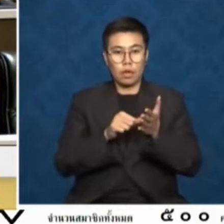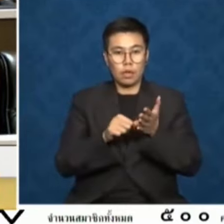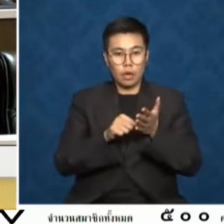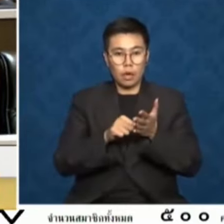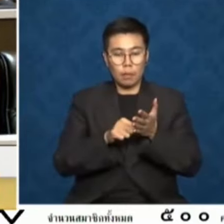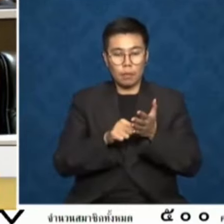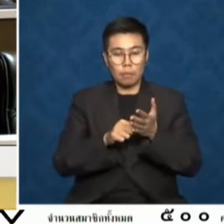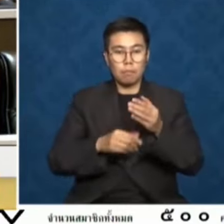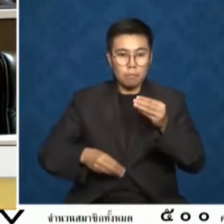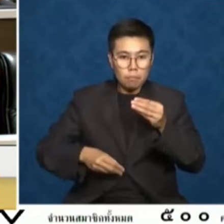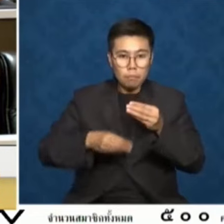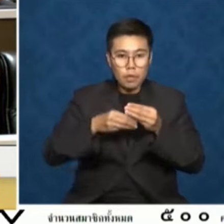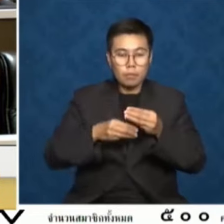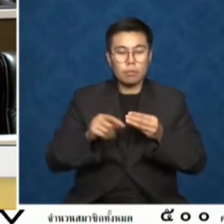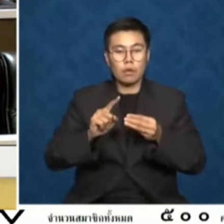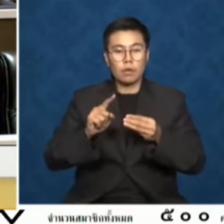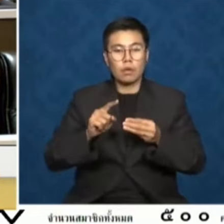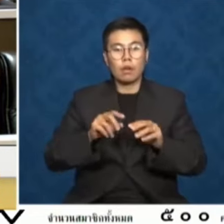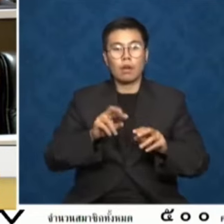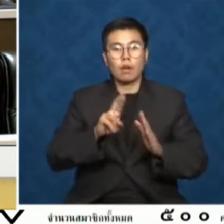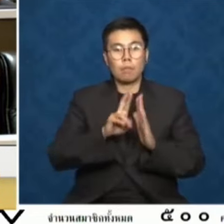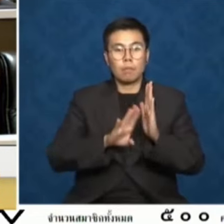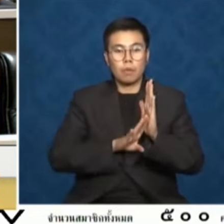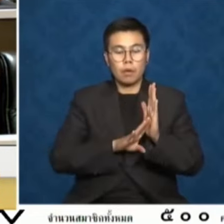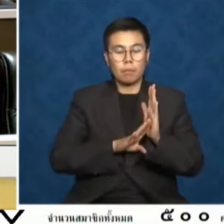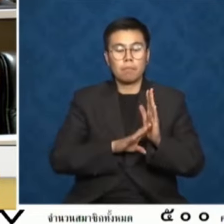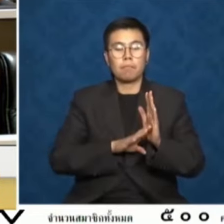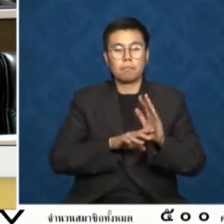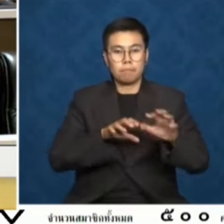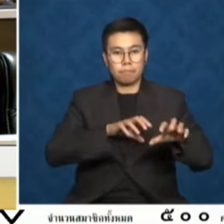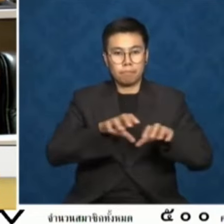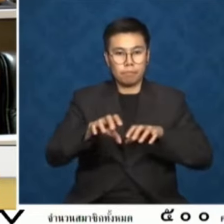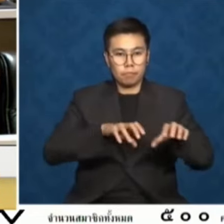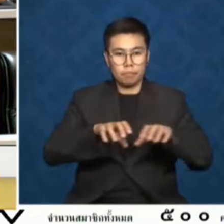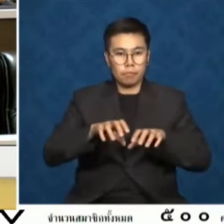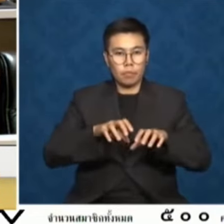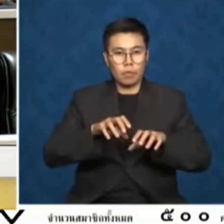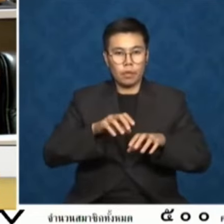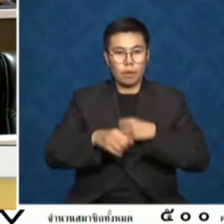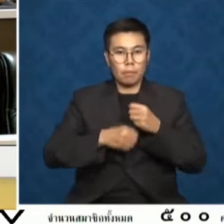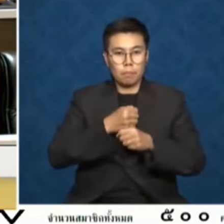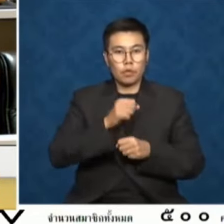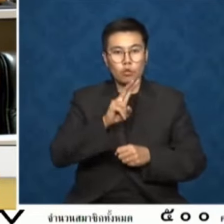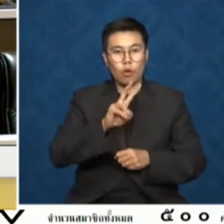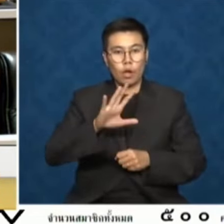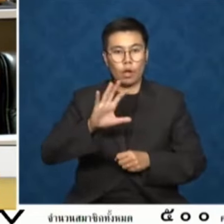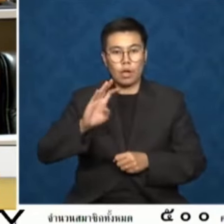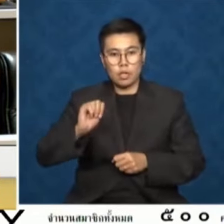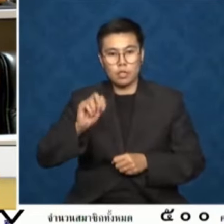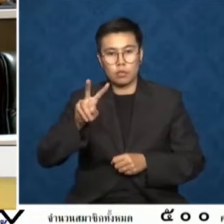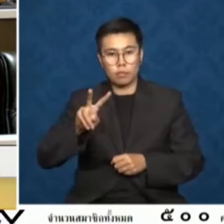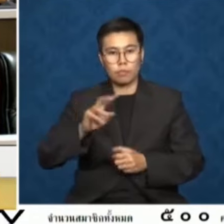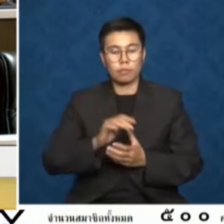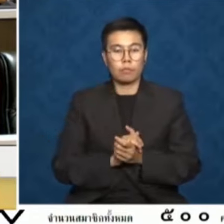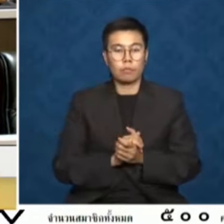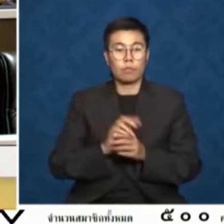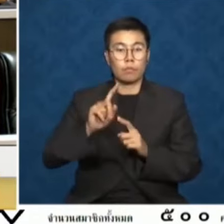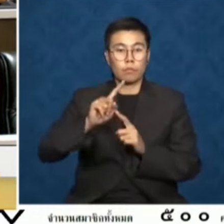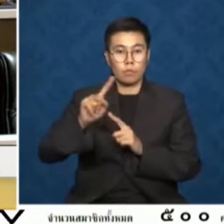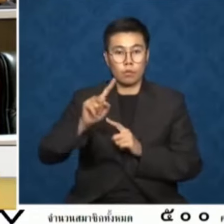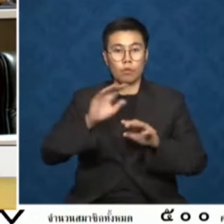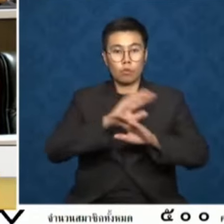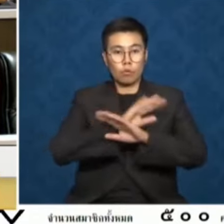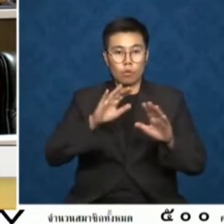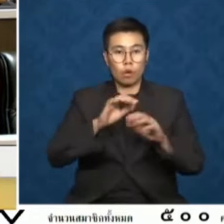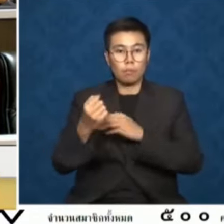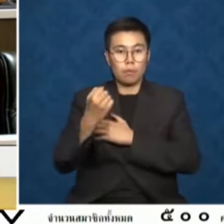ขเพิ่มเติมพระราชบัญญัติระเบียบบริหารงานบุคคลส่วนท้องถิ่นพ.ศ.2542ดังต่อไปนี้ 1. ยกเลิก